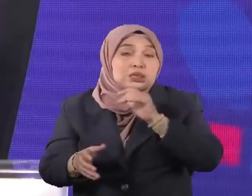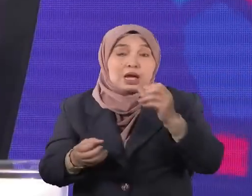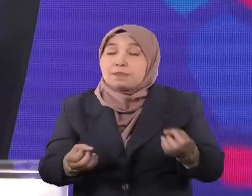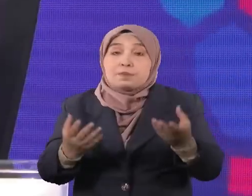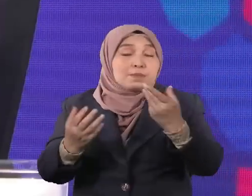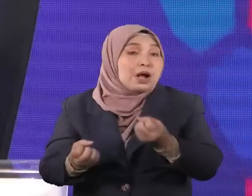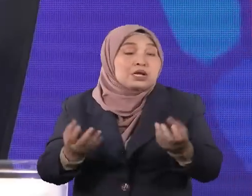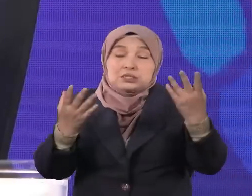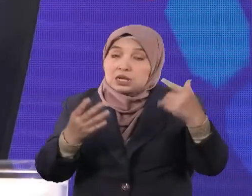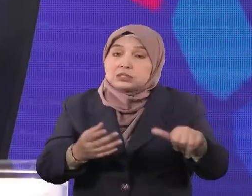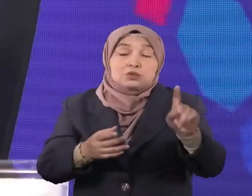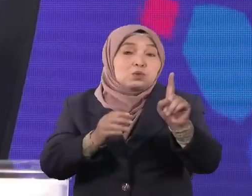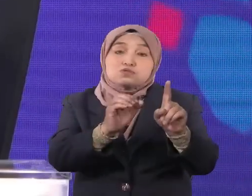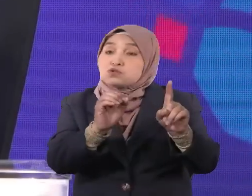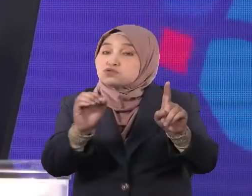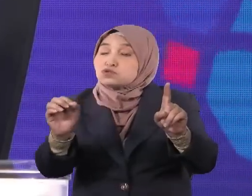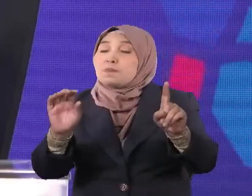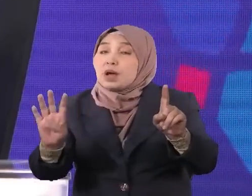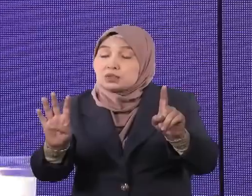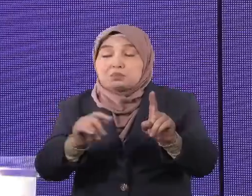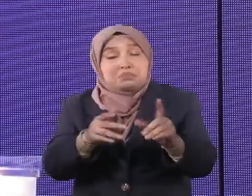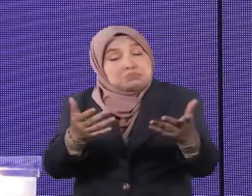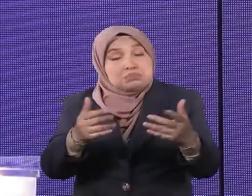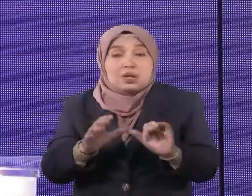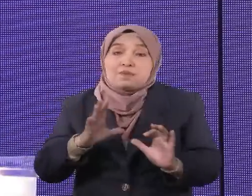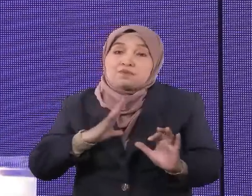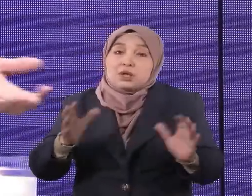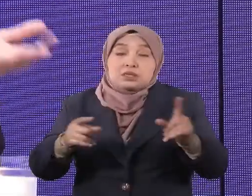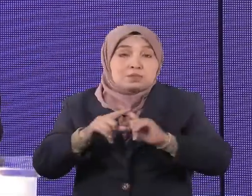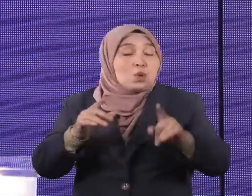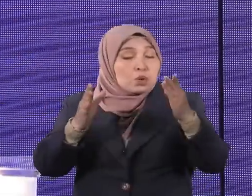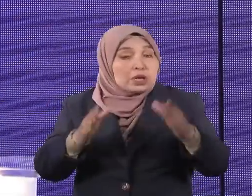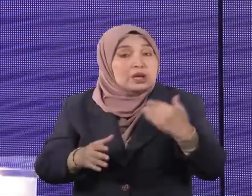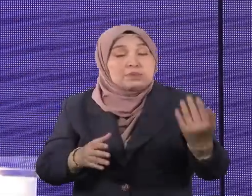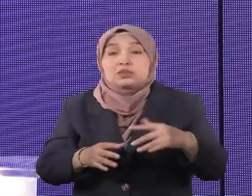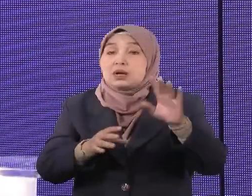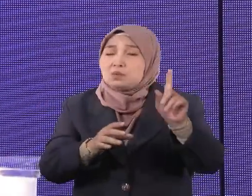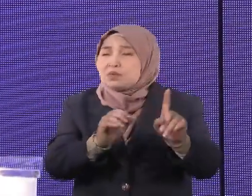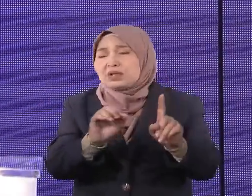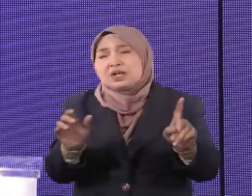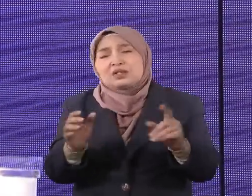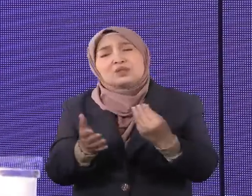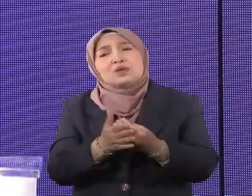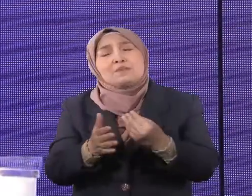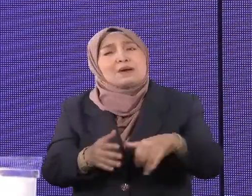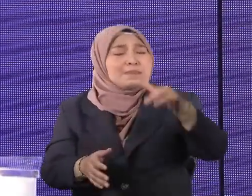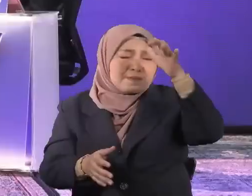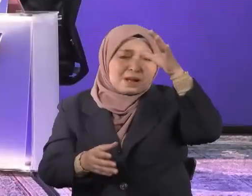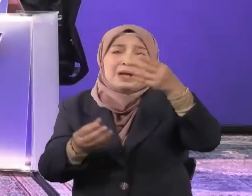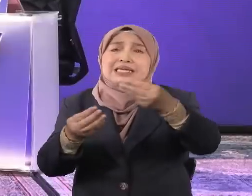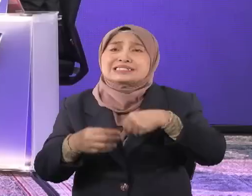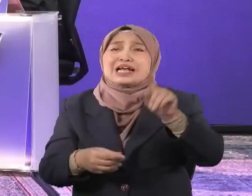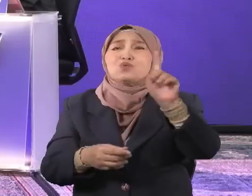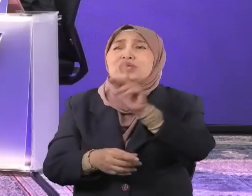dapat 1004 digit pun dah cukup kan. Tetapi bagi setengah orang dia dah biasa tengok 4 digit tersebut, duit raya ayah bagi 1000